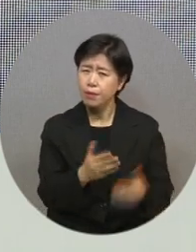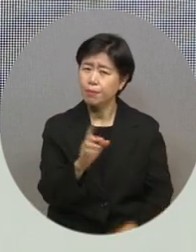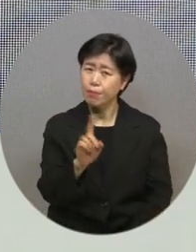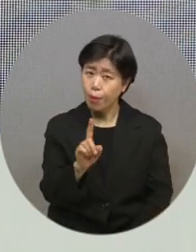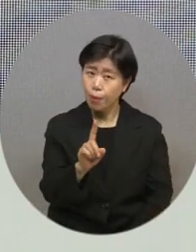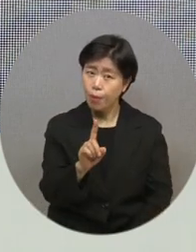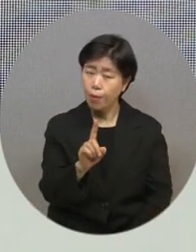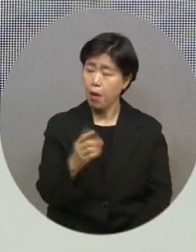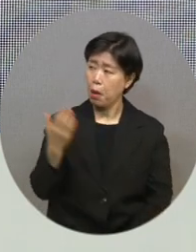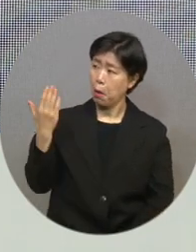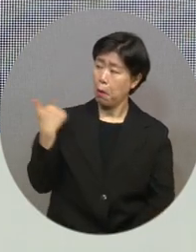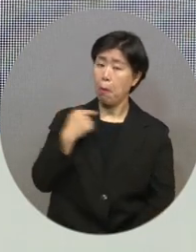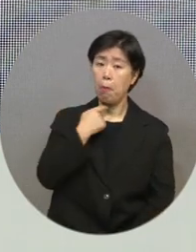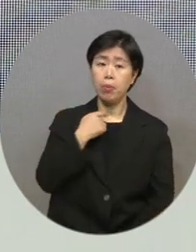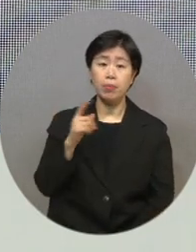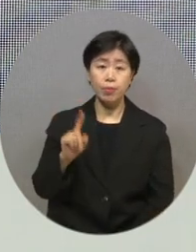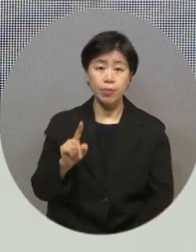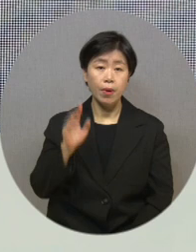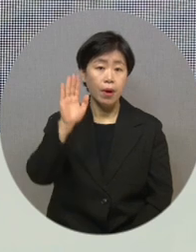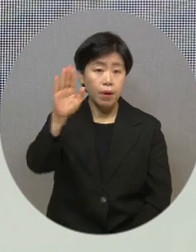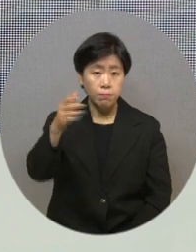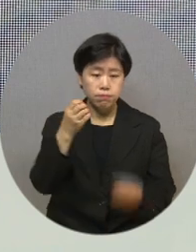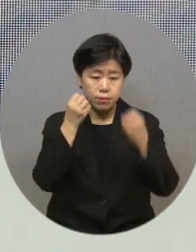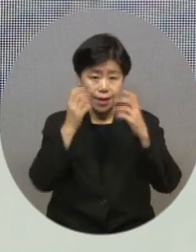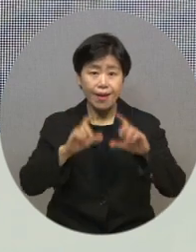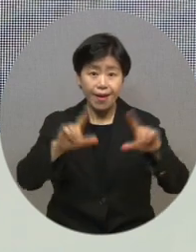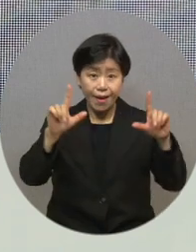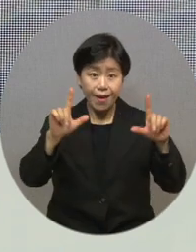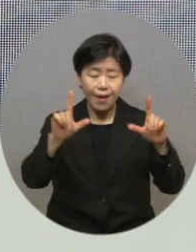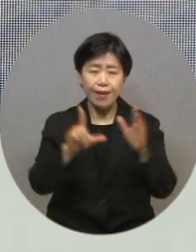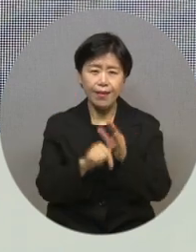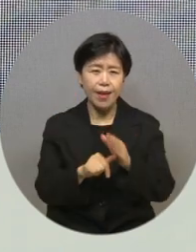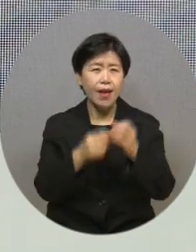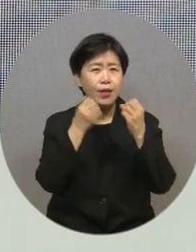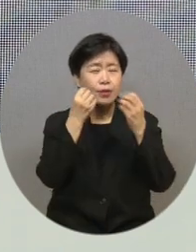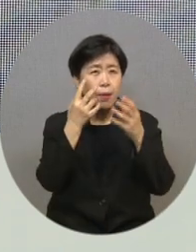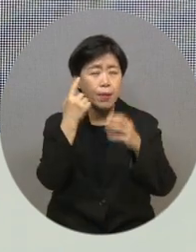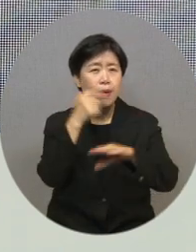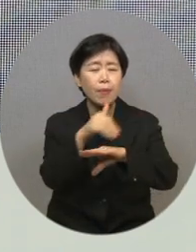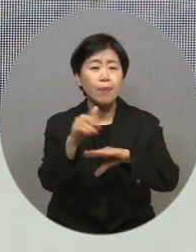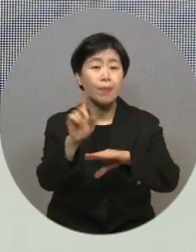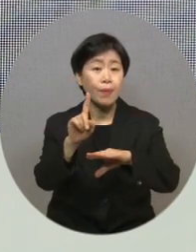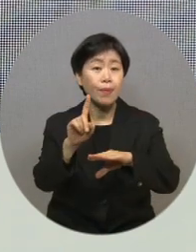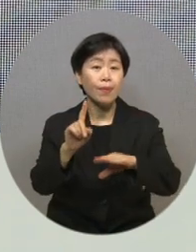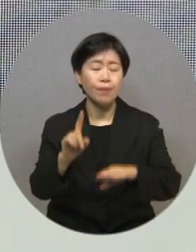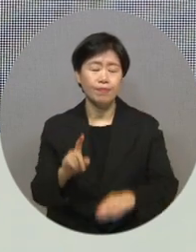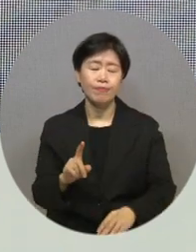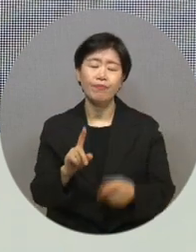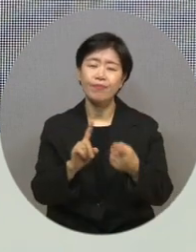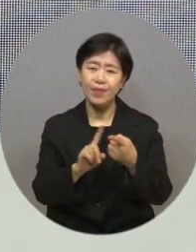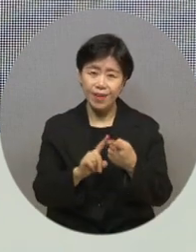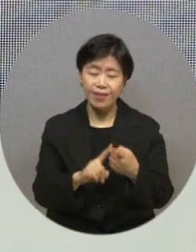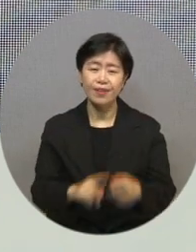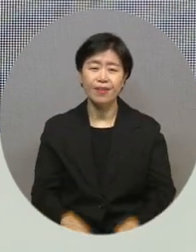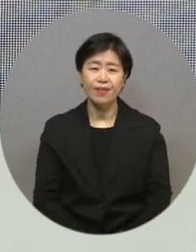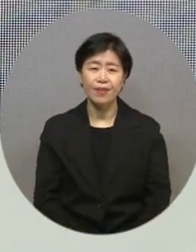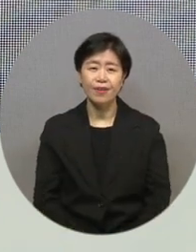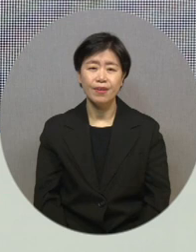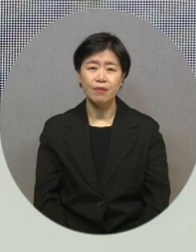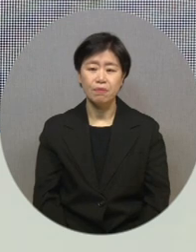해왔고 앞으로는 새를 맞아서 무슨 일을 하고 계실지 해야 할지 몇